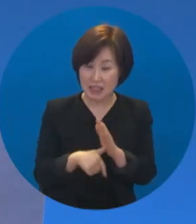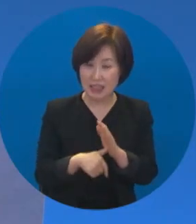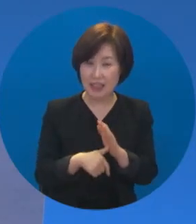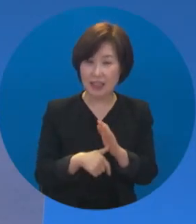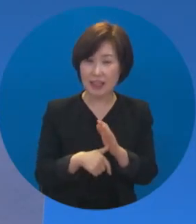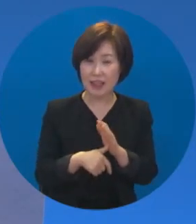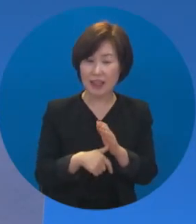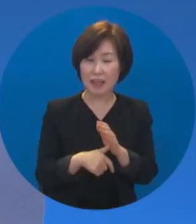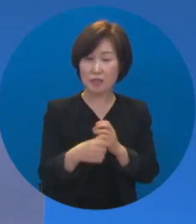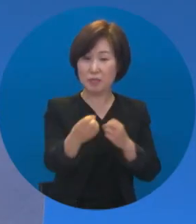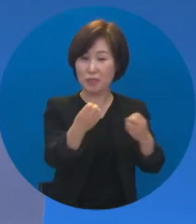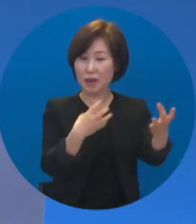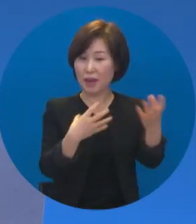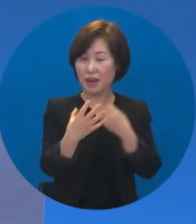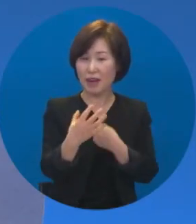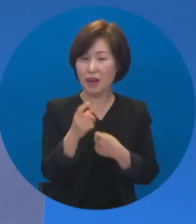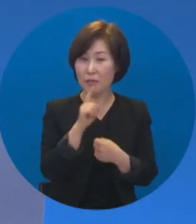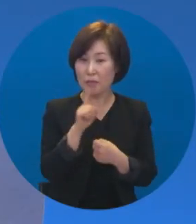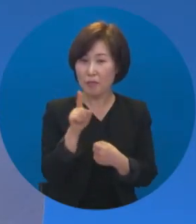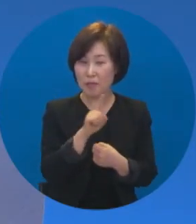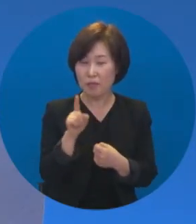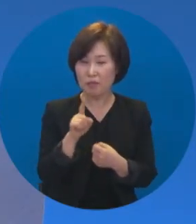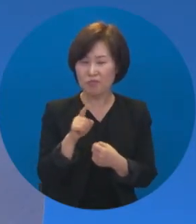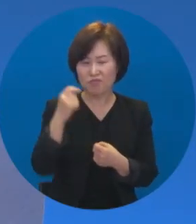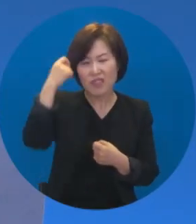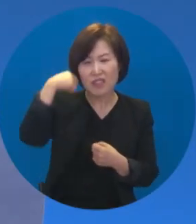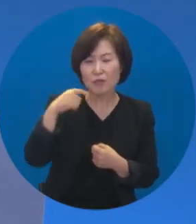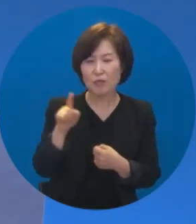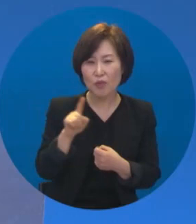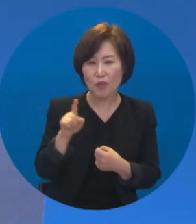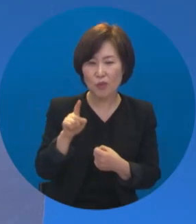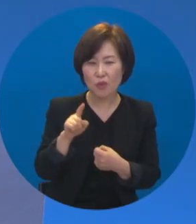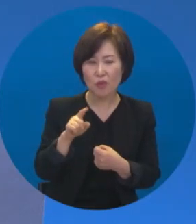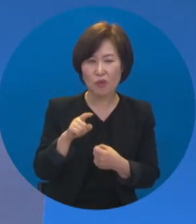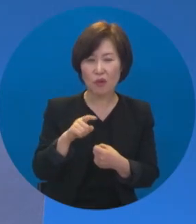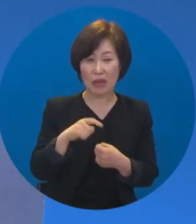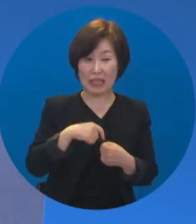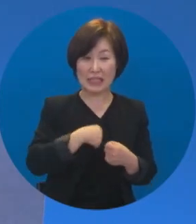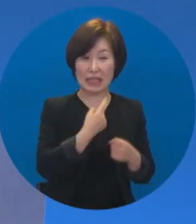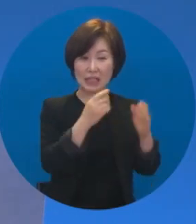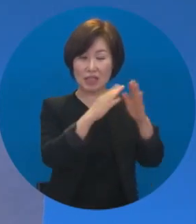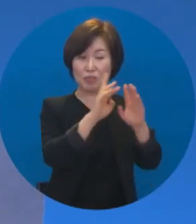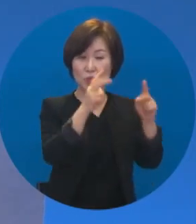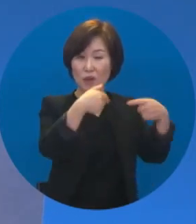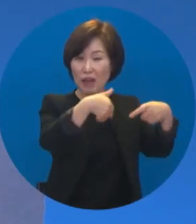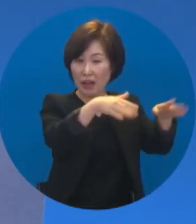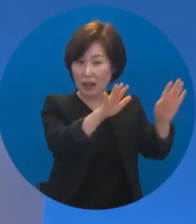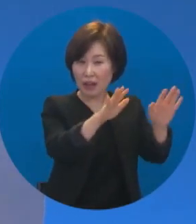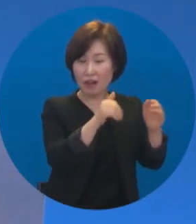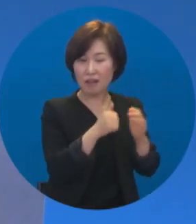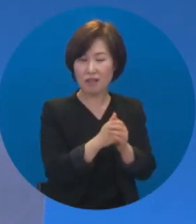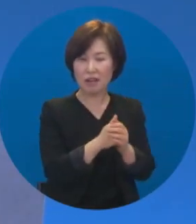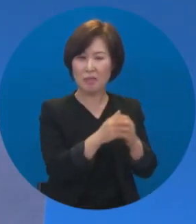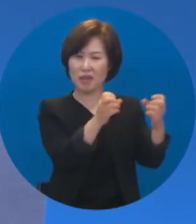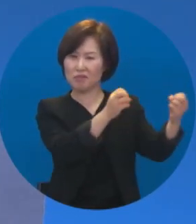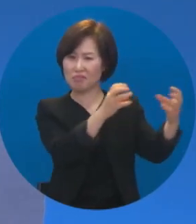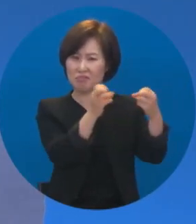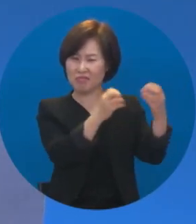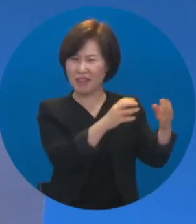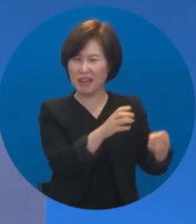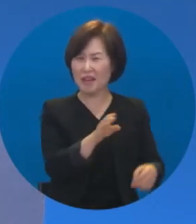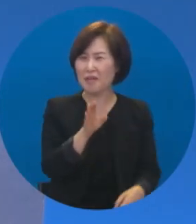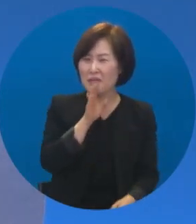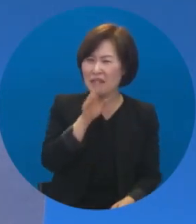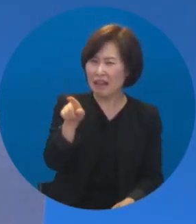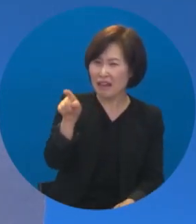말씀하시지 않으셨지만 뭔가 그분들이 집에 돌아가서 자기의 자녀들에게 저녁 식사 앞에서 식탁 앞에서 거 봐라